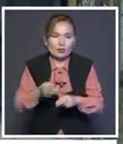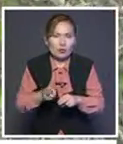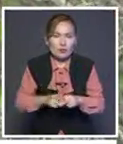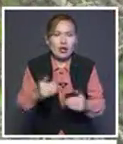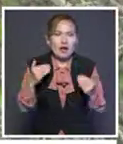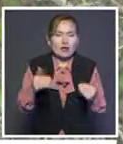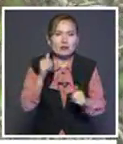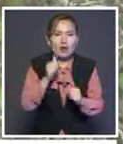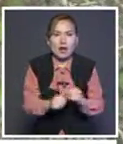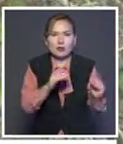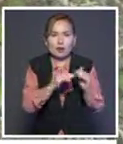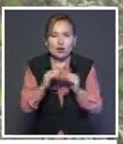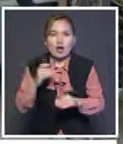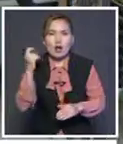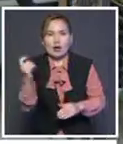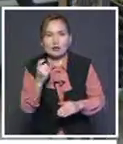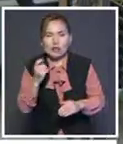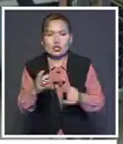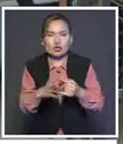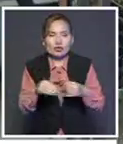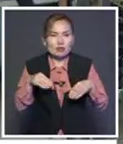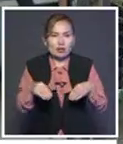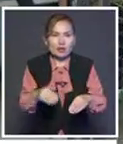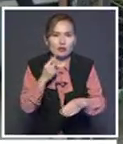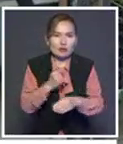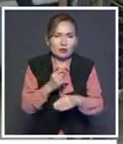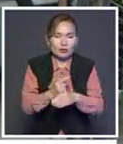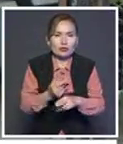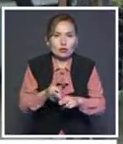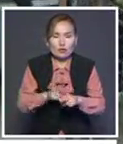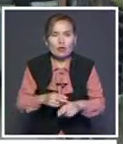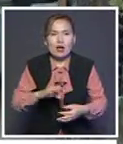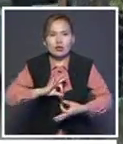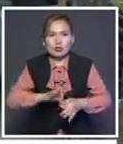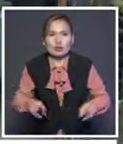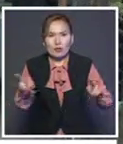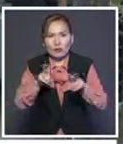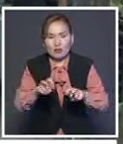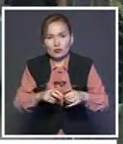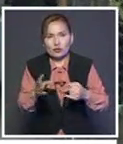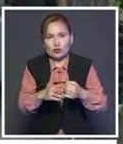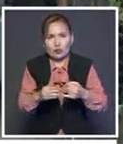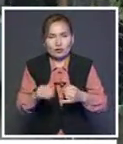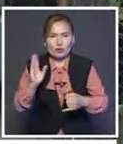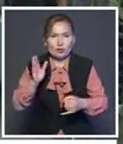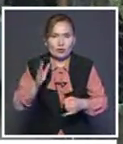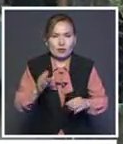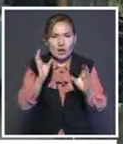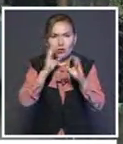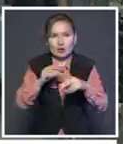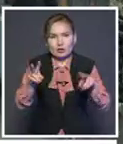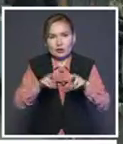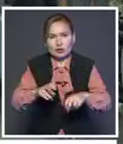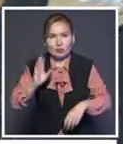өзара келісуде. Біздің мамандар әдістемелік орталықпен бірлесе, өнім түсісімен келіп, қосымша топырақ үлгісін алып, карантиндік зертханада